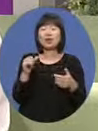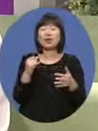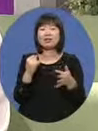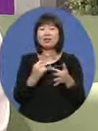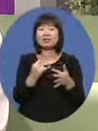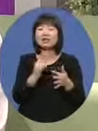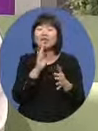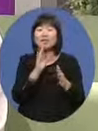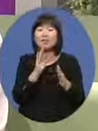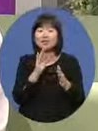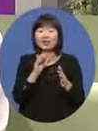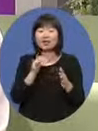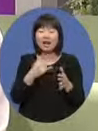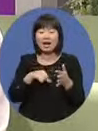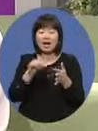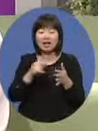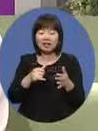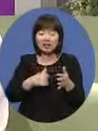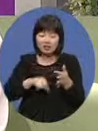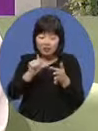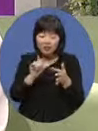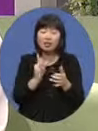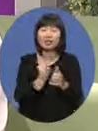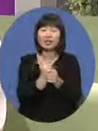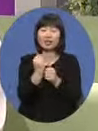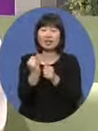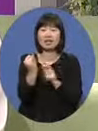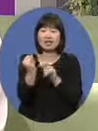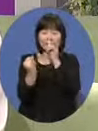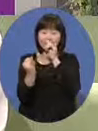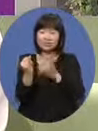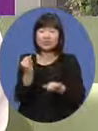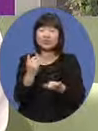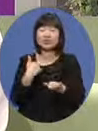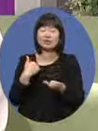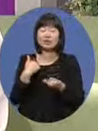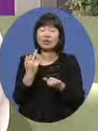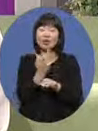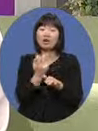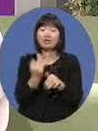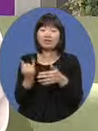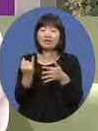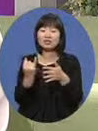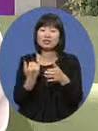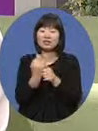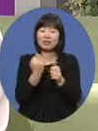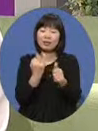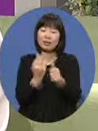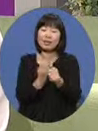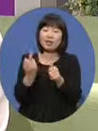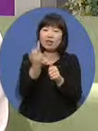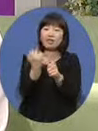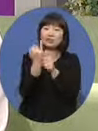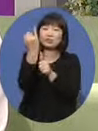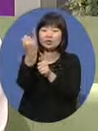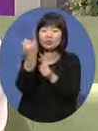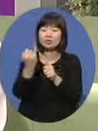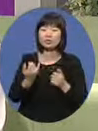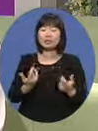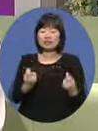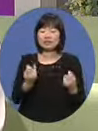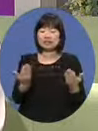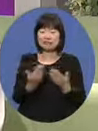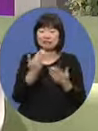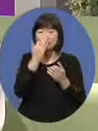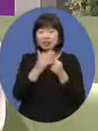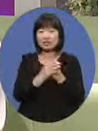네. 사실 이제 일도 하고 있고 그 다음에 또 우리 형님이라든지 동서들이 또 함께 하고 있기 때문에 사실 그